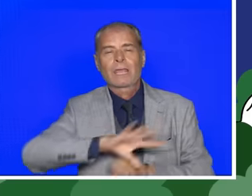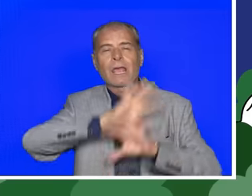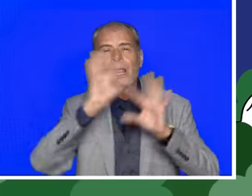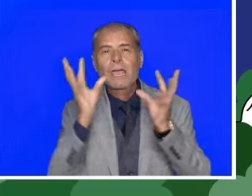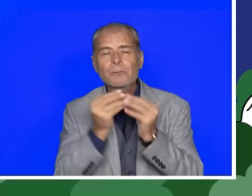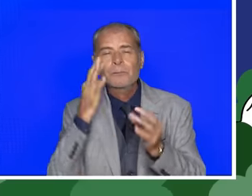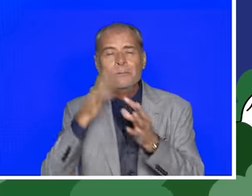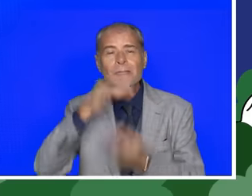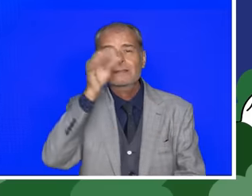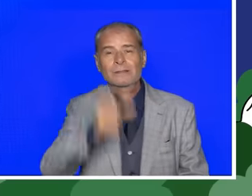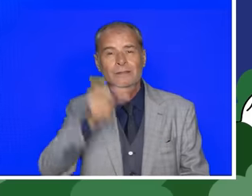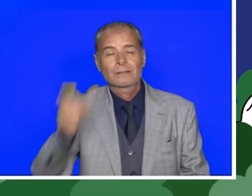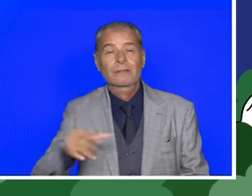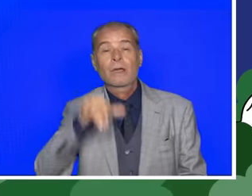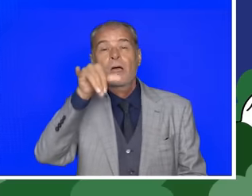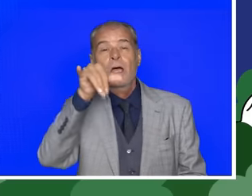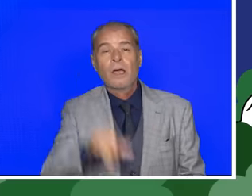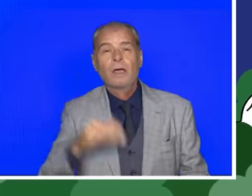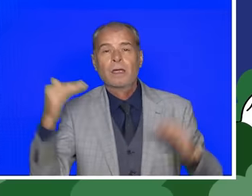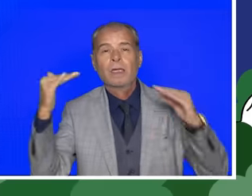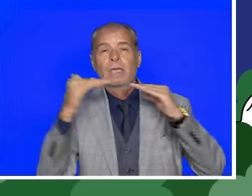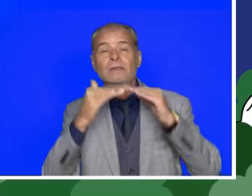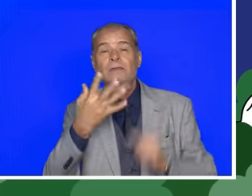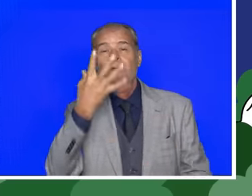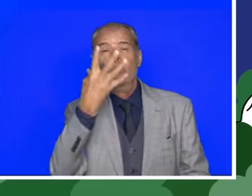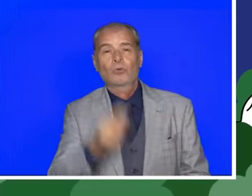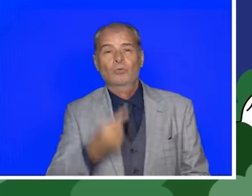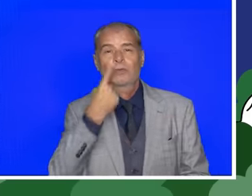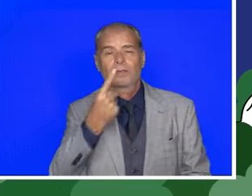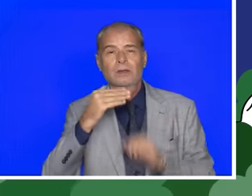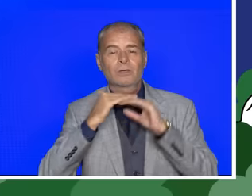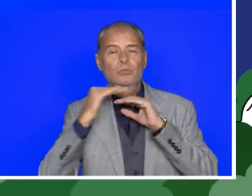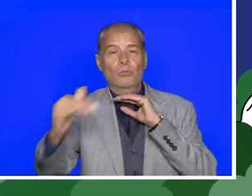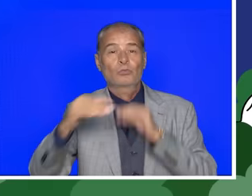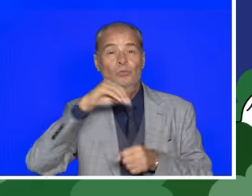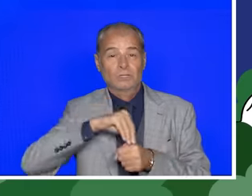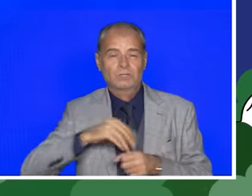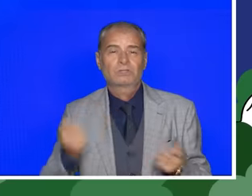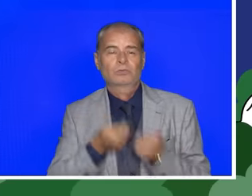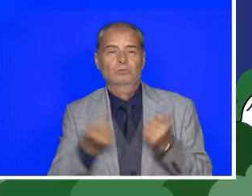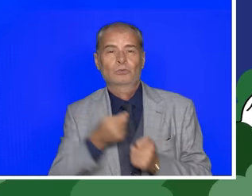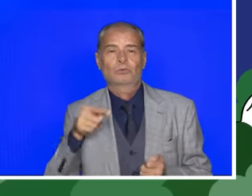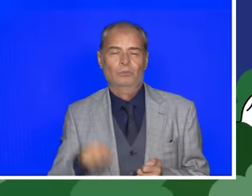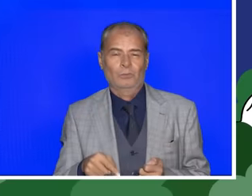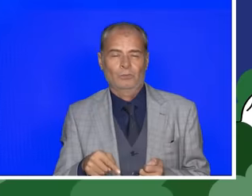bireylerin haklardan eşit yararlandığı bir toplum için çalışıyoruz